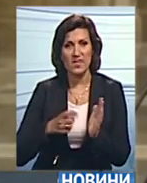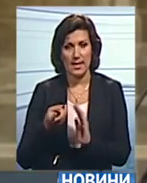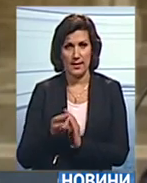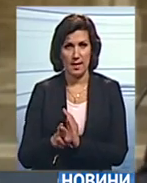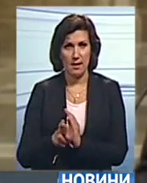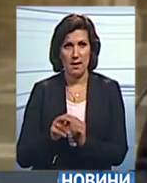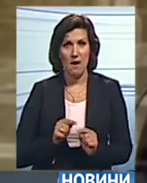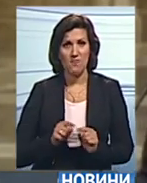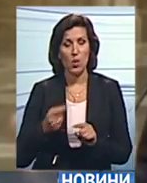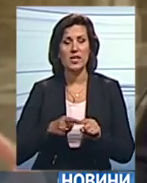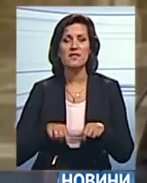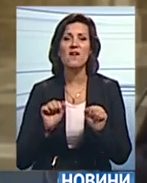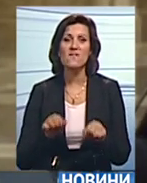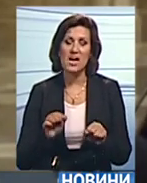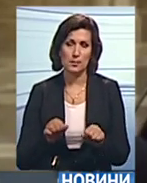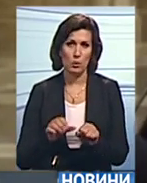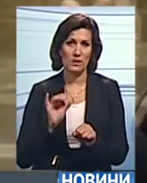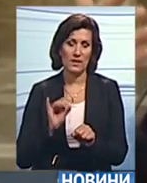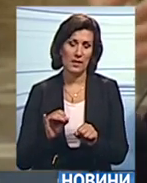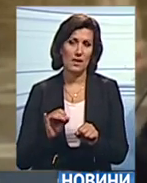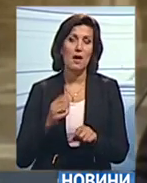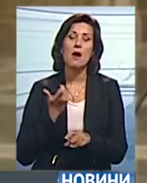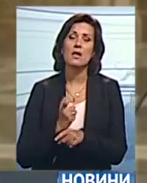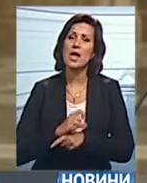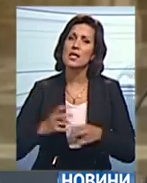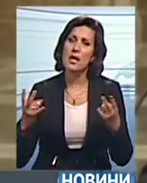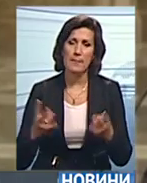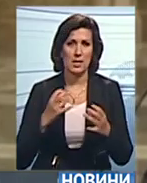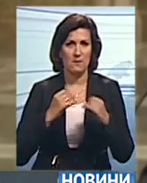в ходе этого возможного и, на мой взгляд, крайне необходимого переговорного процесса.